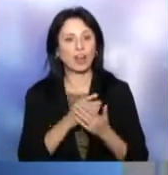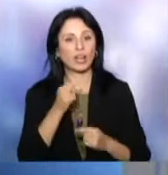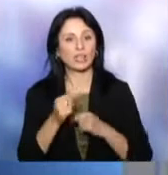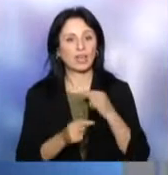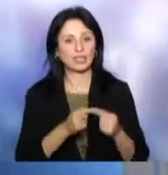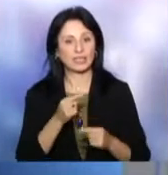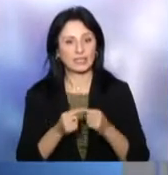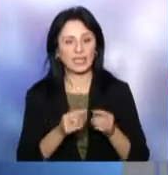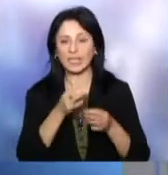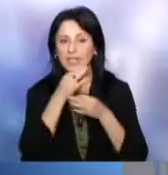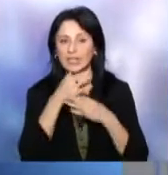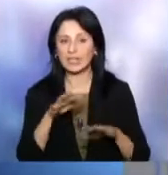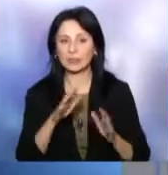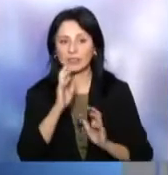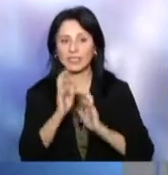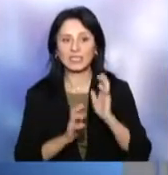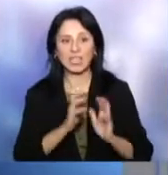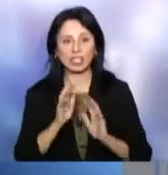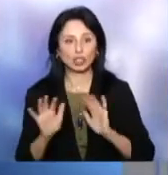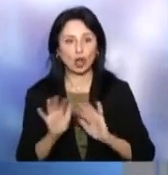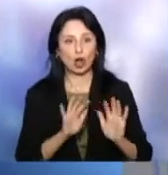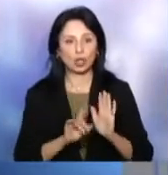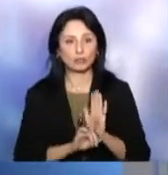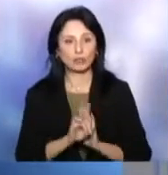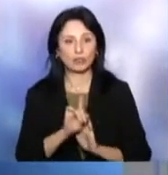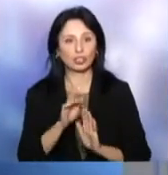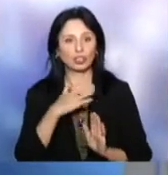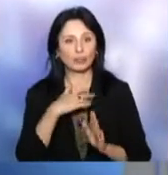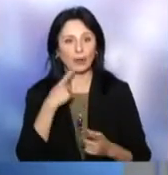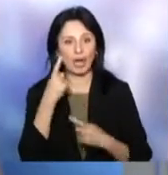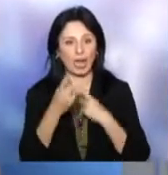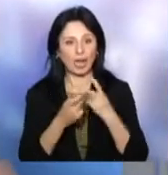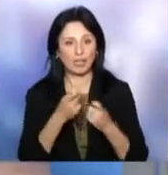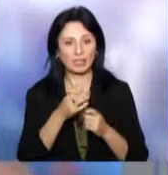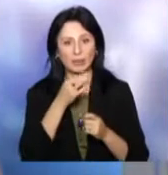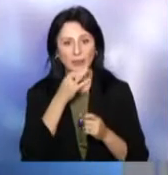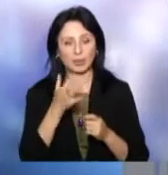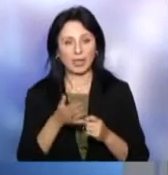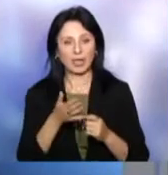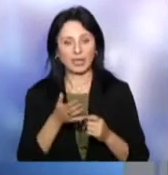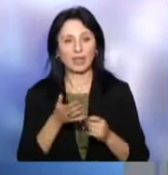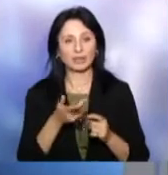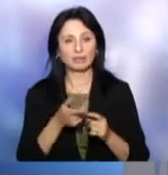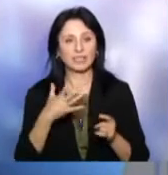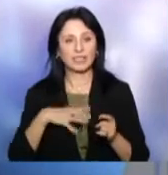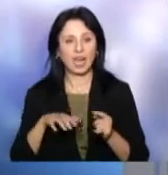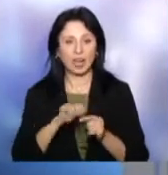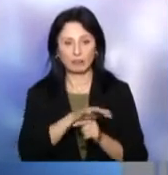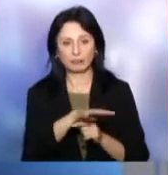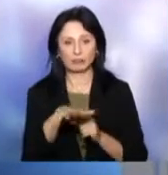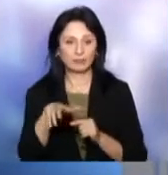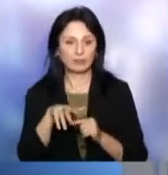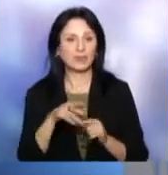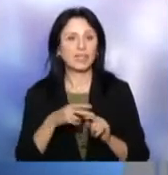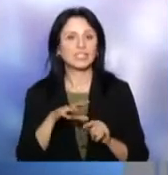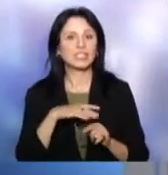ტრადიცია ნებისმიერი საერთაშორისო ღონისძიება დავიწყოთ ხოლმე ჩვენი გადაცემიდან და მერე მთელი საქართველო ებმება ამაში. ეს